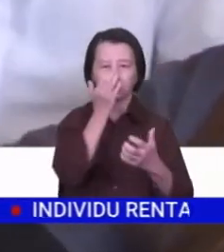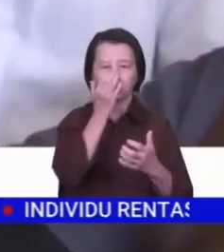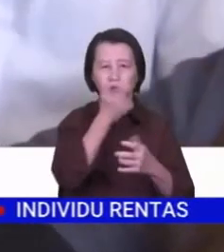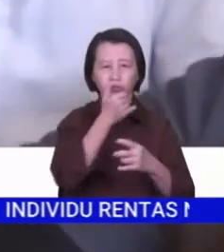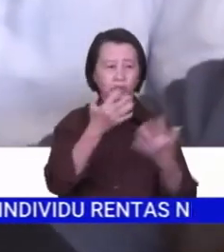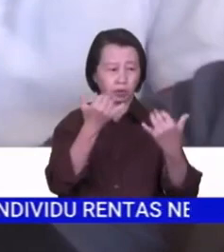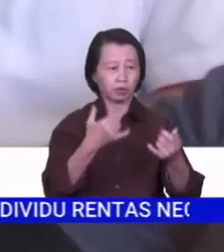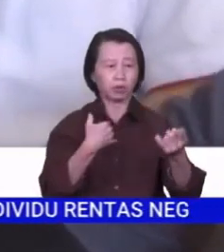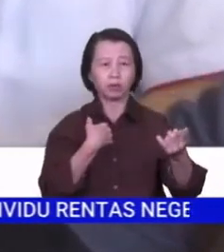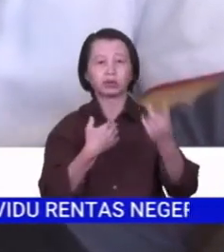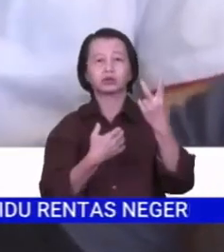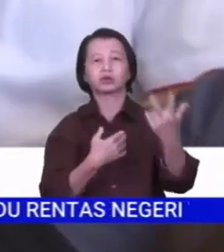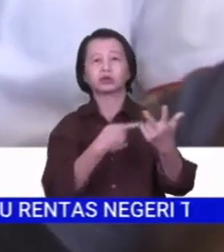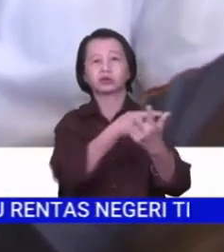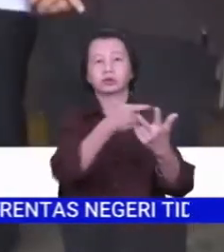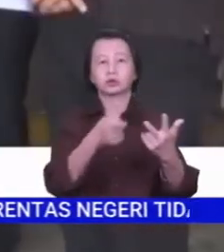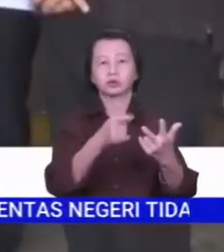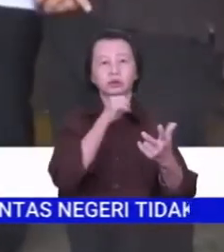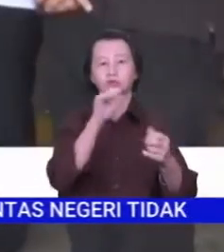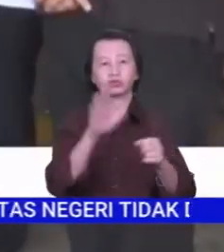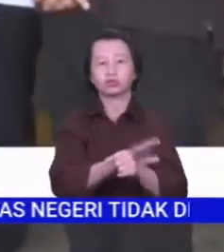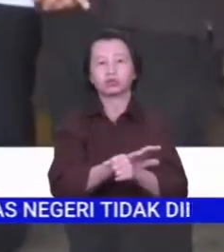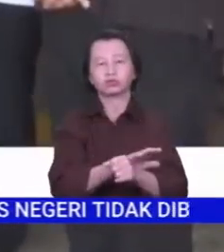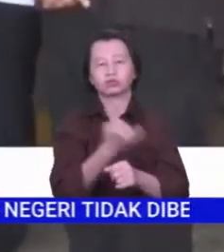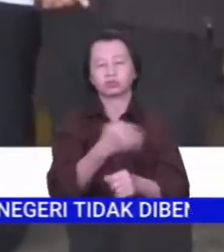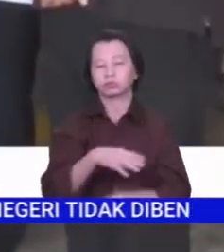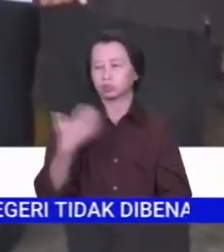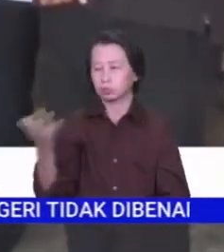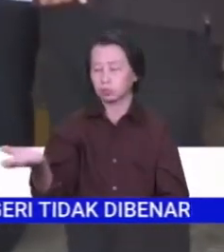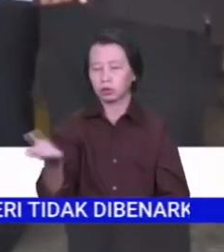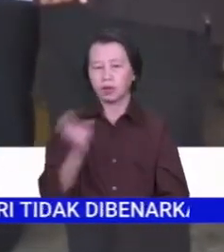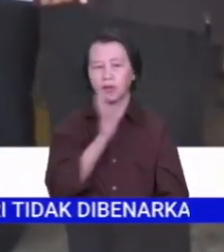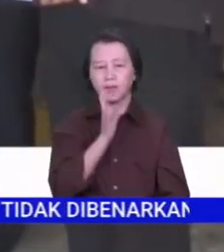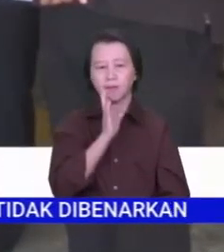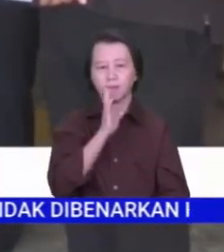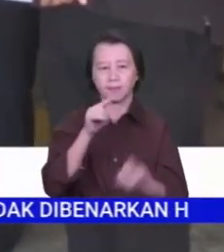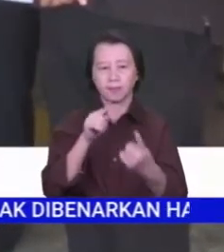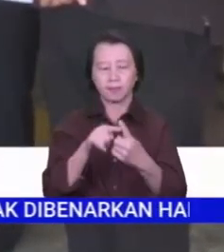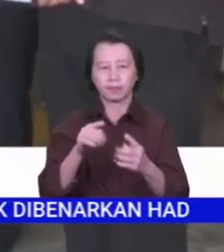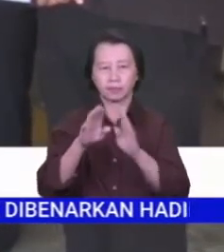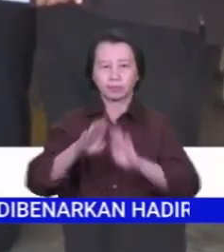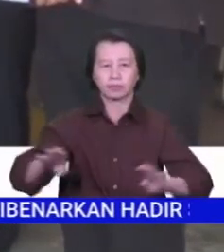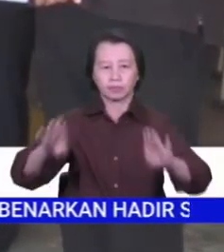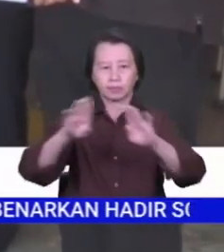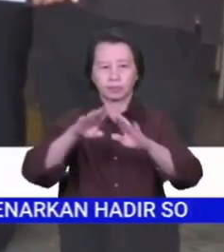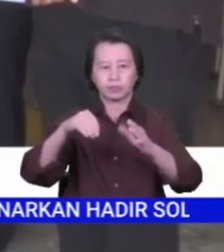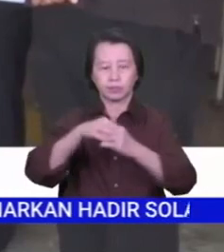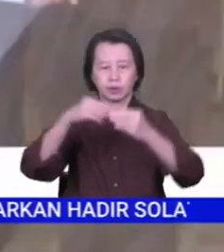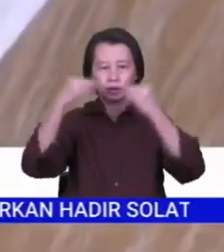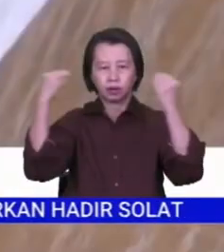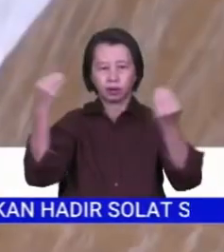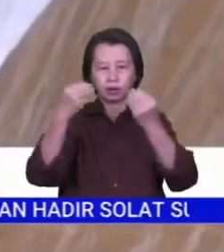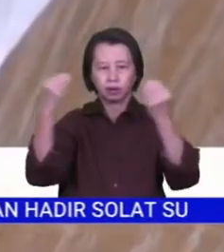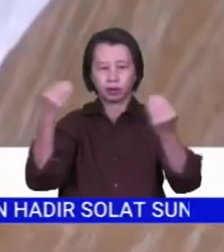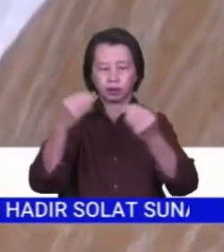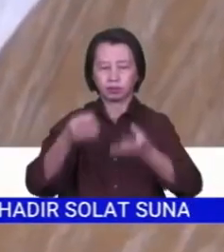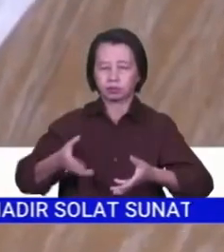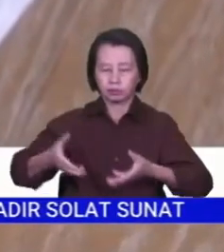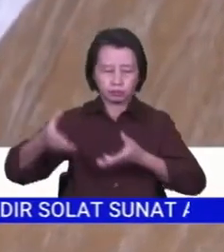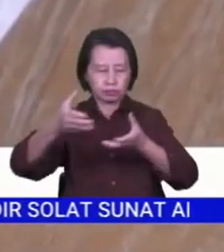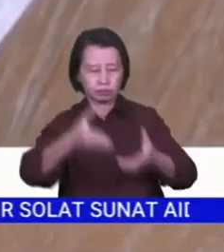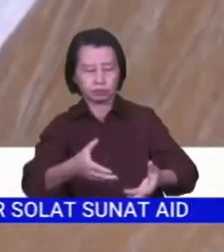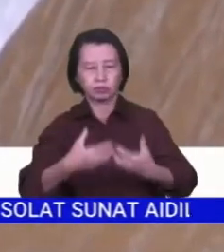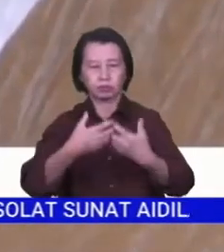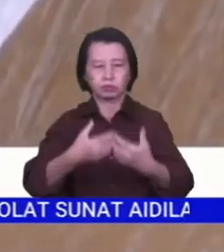buah. Ya, saya difahamkan oleh doktor. Beliau menyatakan demikian kepada pemberita dalam satu majlis ringkas penyerahan